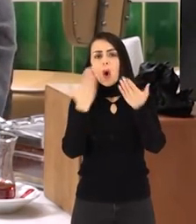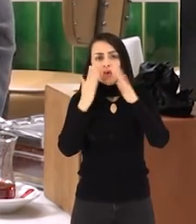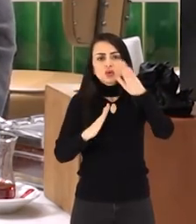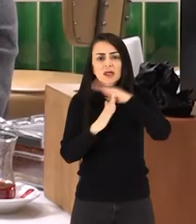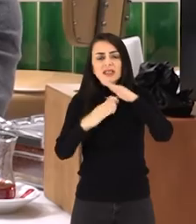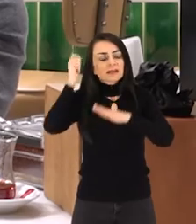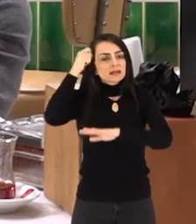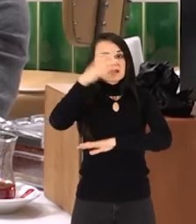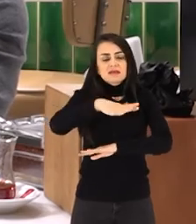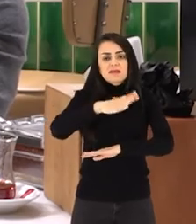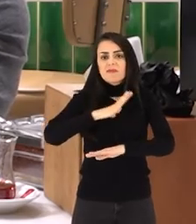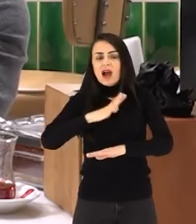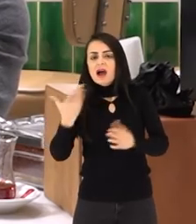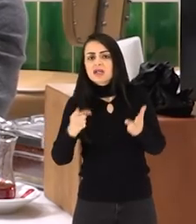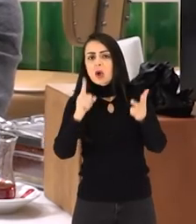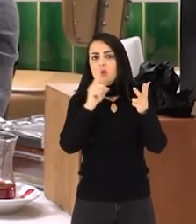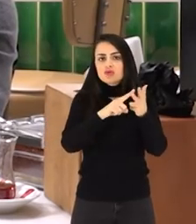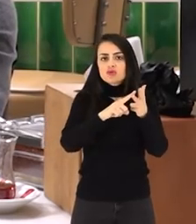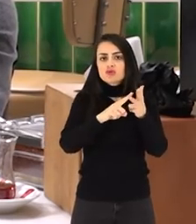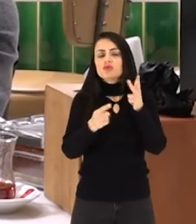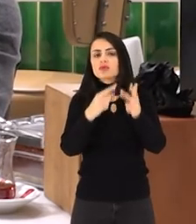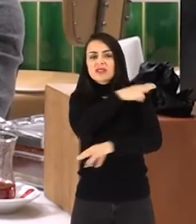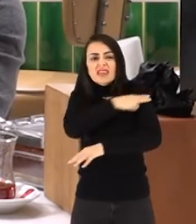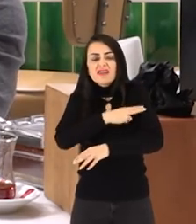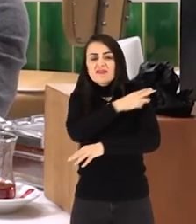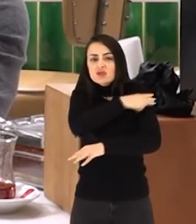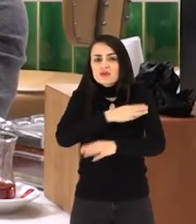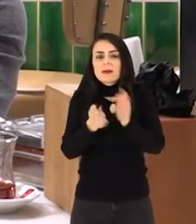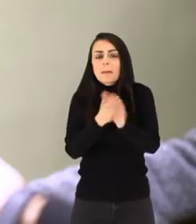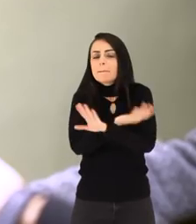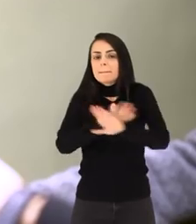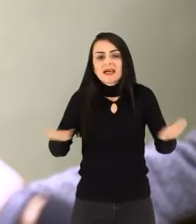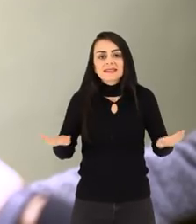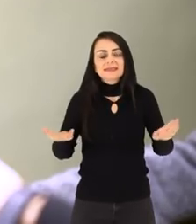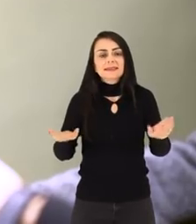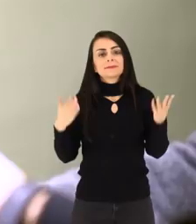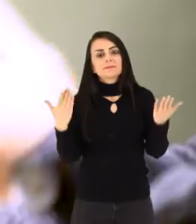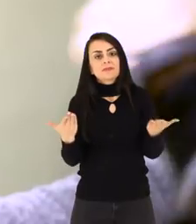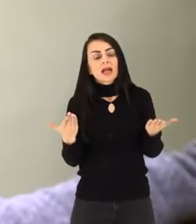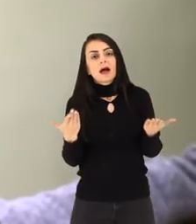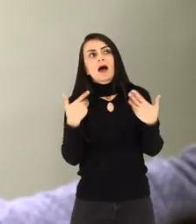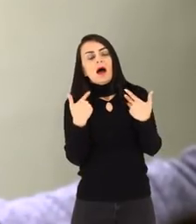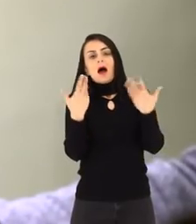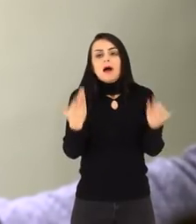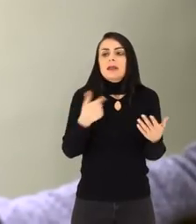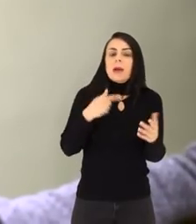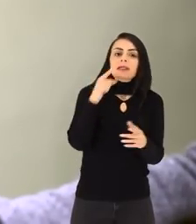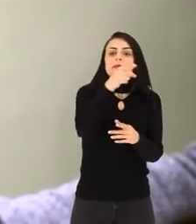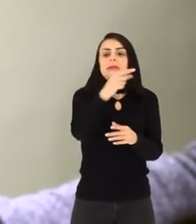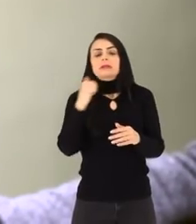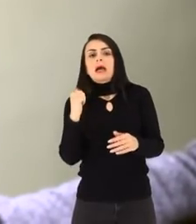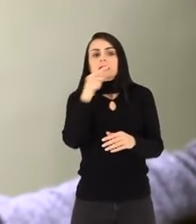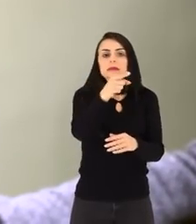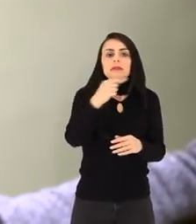diziye geldin, gittin, tabii, üçü, tabii, okudun, bir daha geldin. Tabii. Üç yine dondu. Tabii. Ya hatta böyle gitgeller,